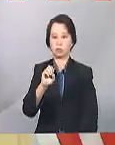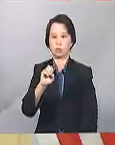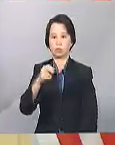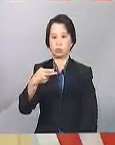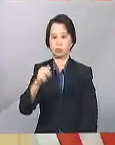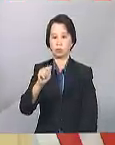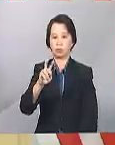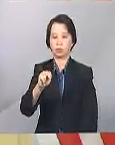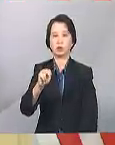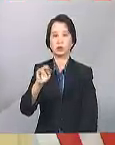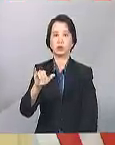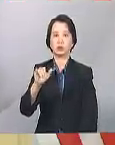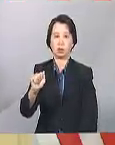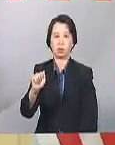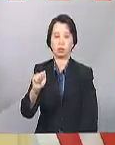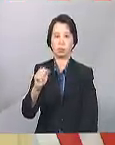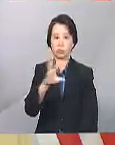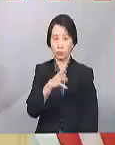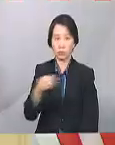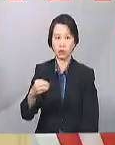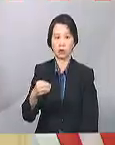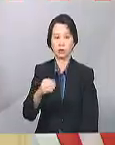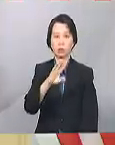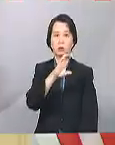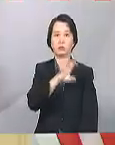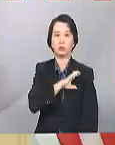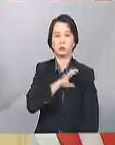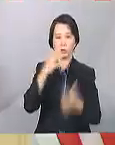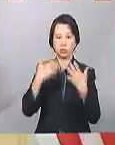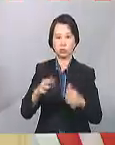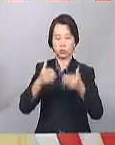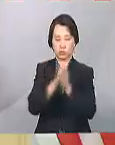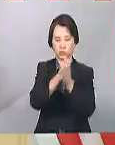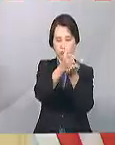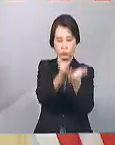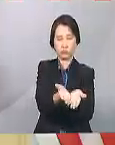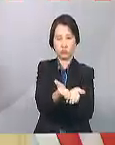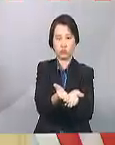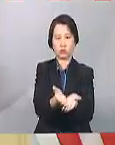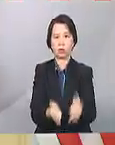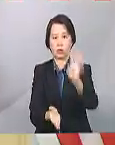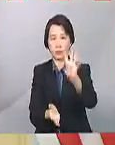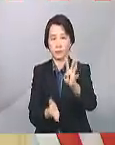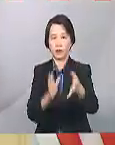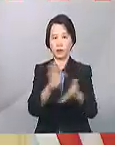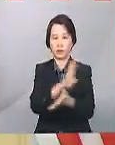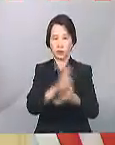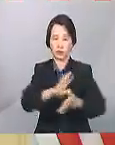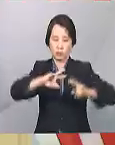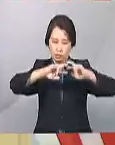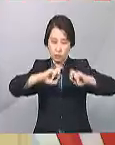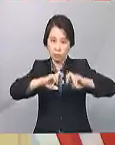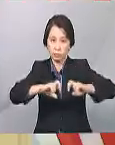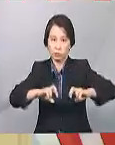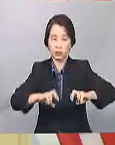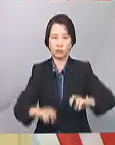dengan Rohingya ini. Dan pihak polis telah pun membuka 4 kertas siasatan.